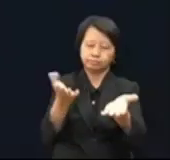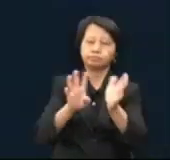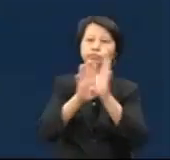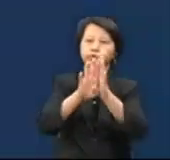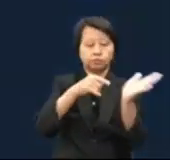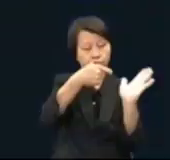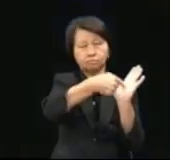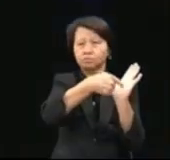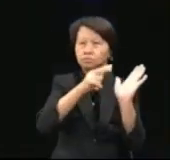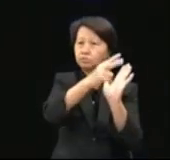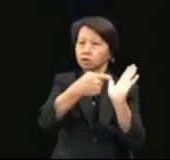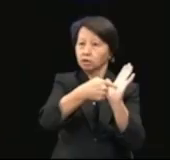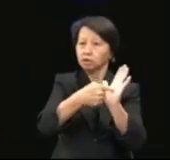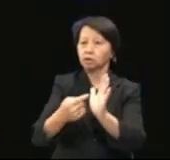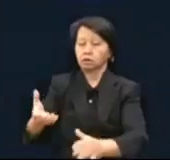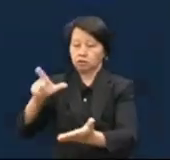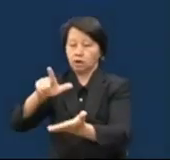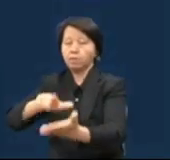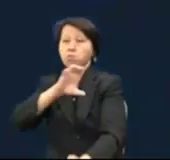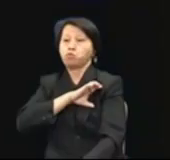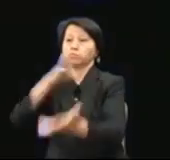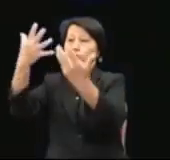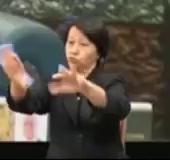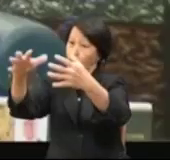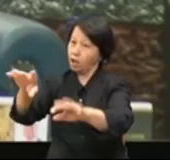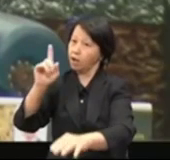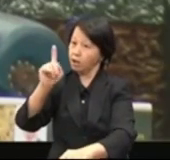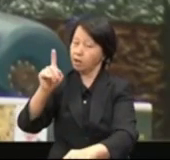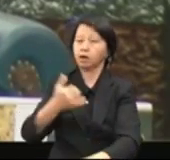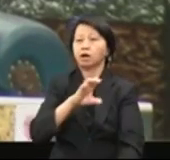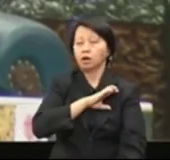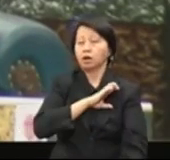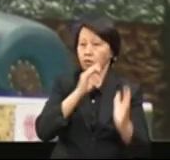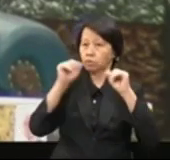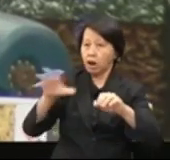di mana laporan polisi sudah dibuat nah saya harap polisi